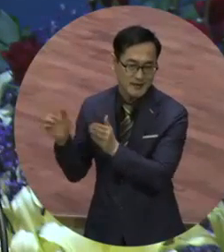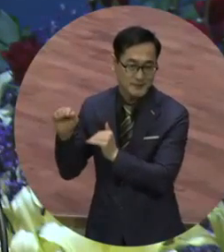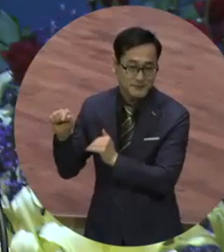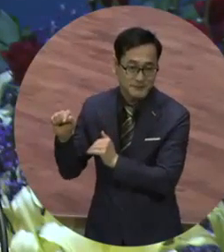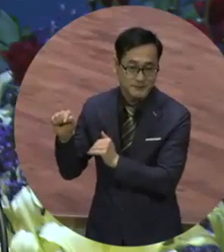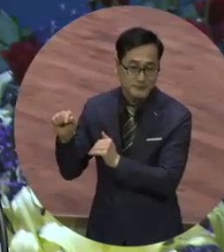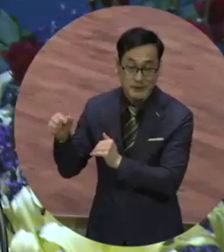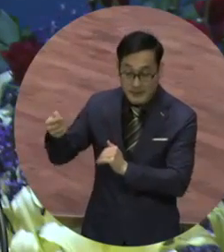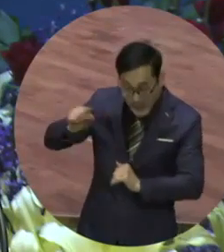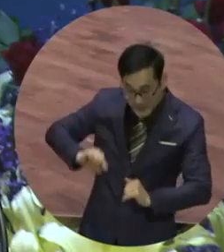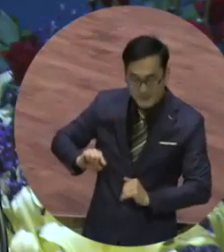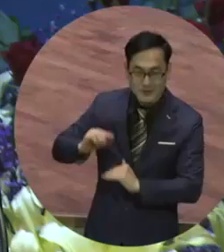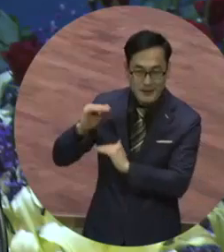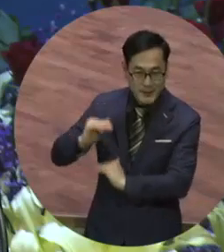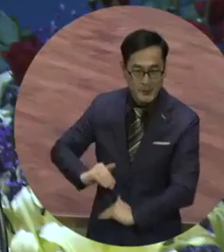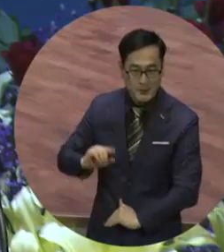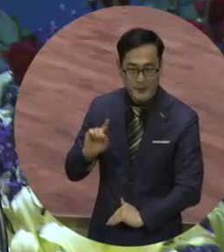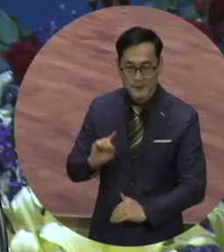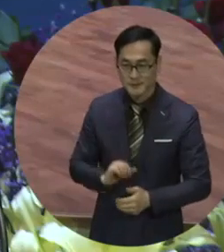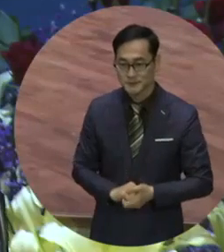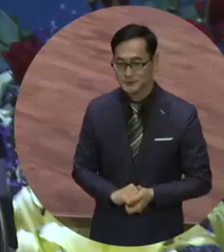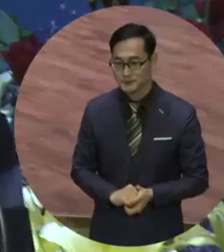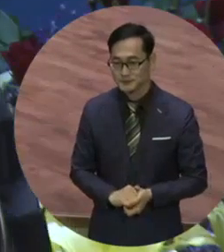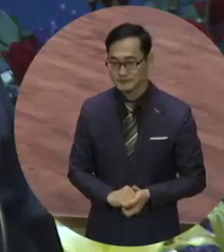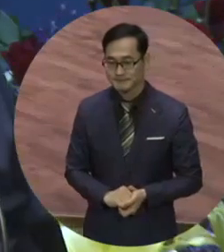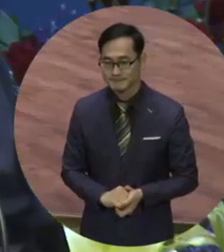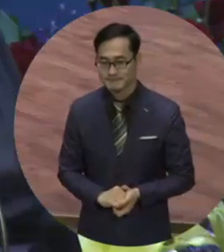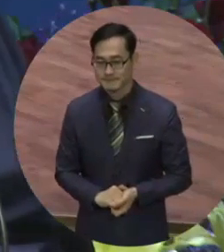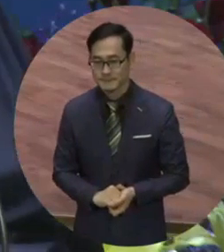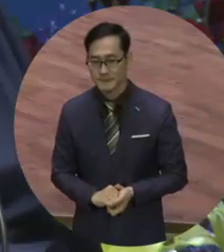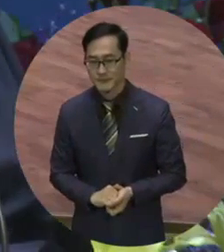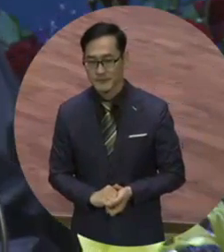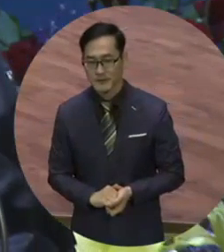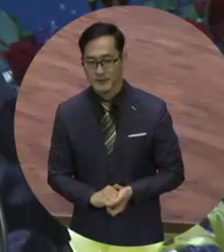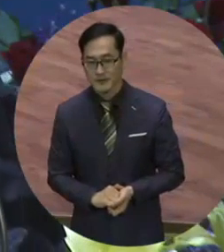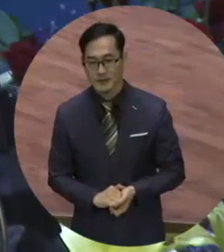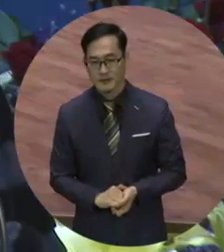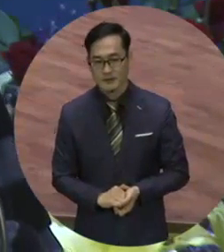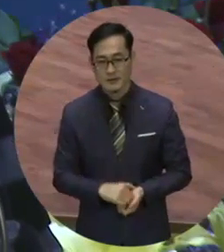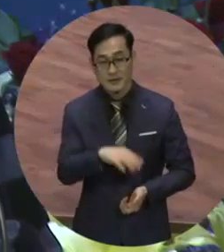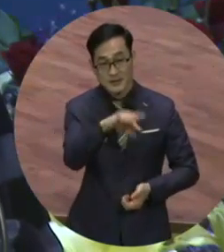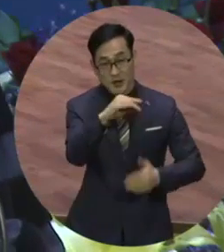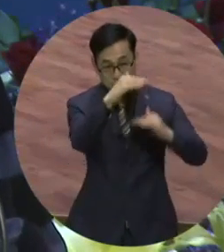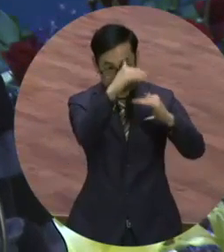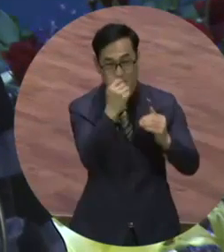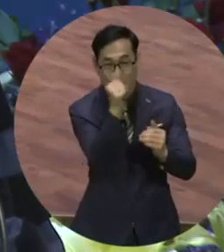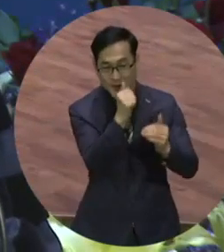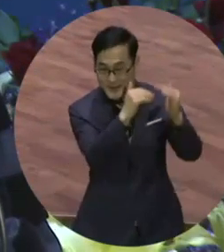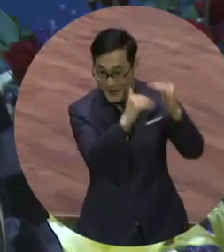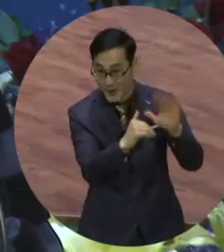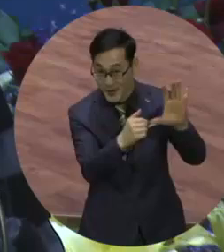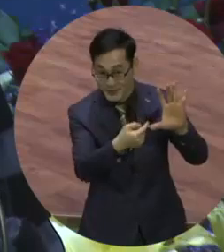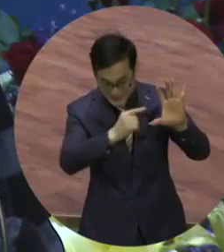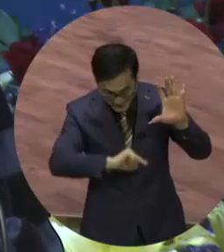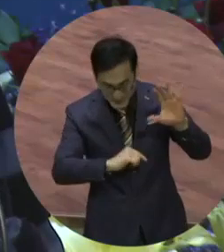말씀부터 본론이 시작됩니다. 본론이 시작되는데 서론 분위기하고는 완전히 다릅니다.